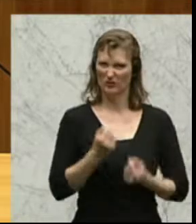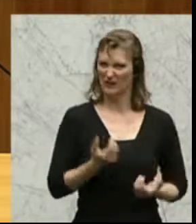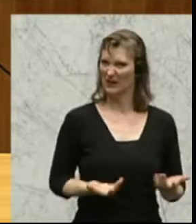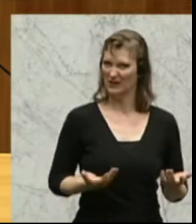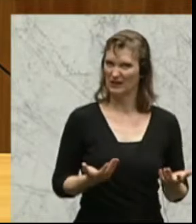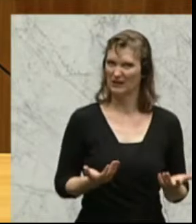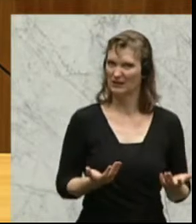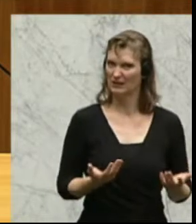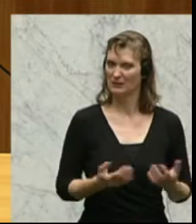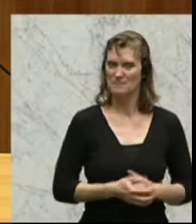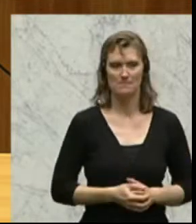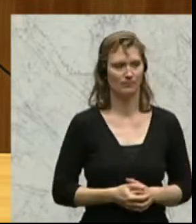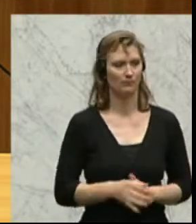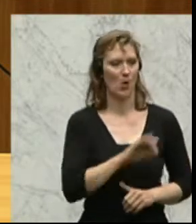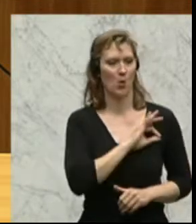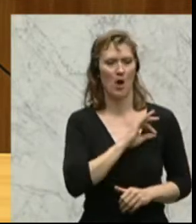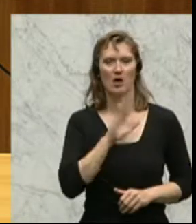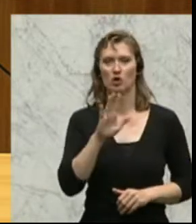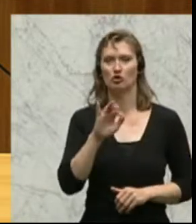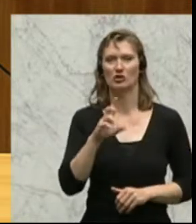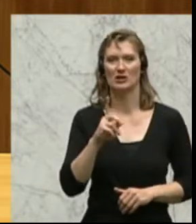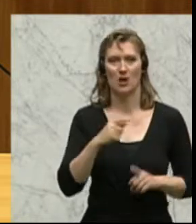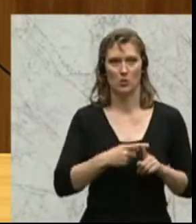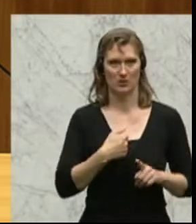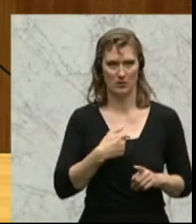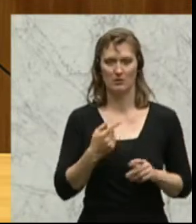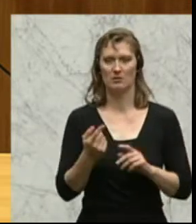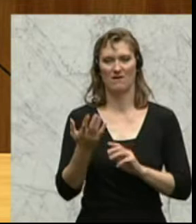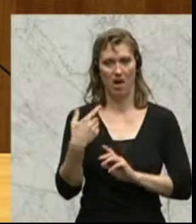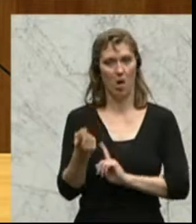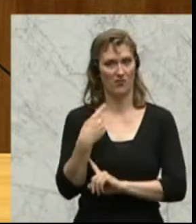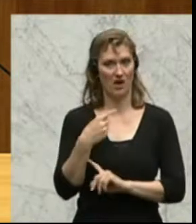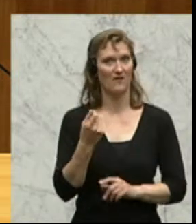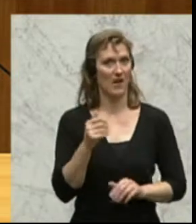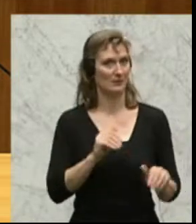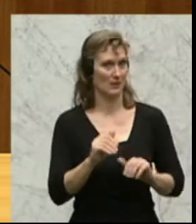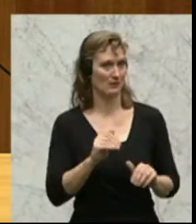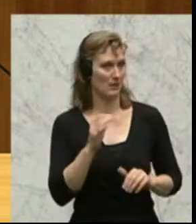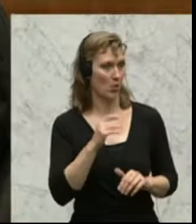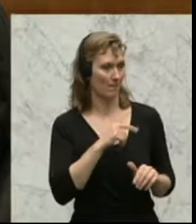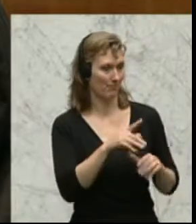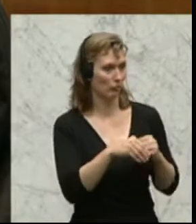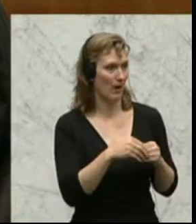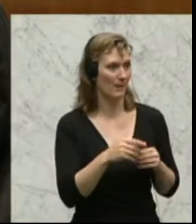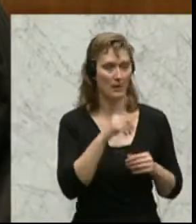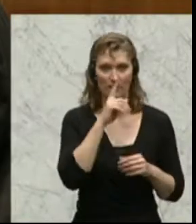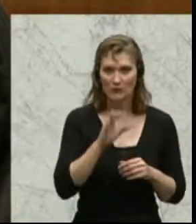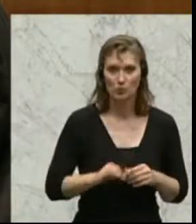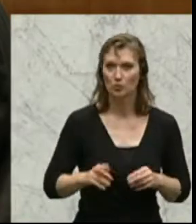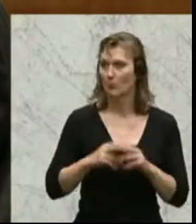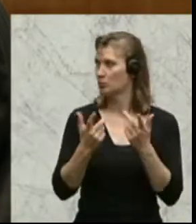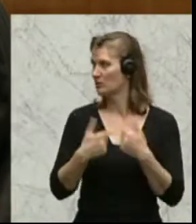Kollege Schieder und ich waren im Finanzministerium schon einmal damit beauftragt, als wir versucht haben, hier mit den Bundesländern